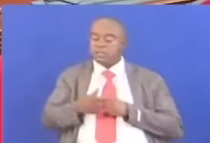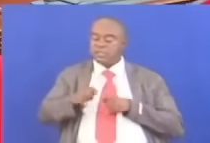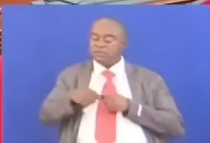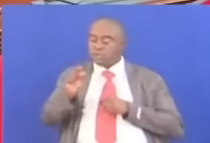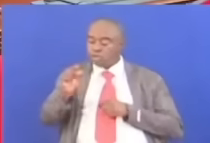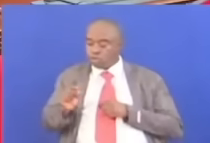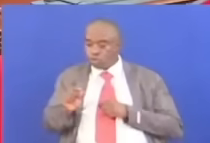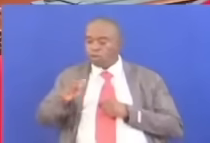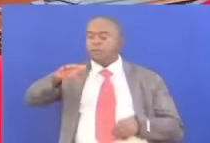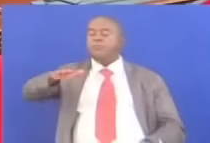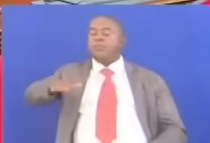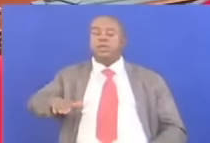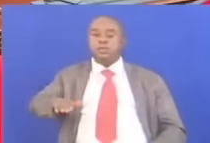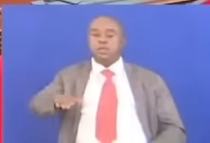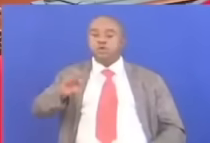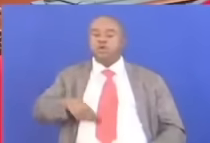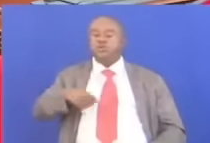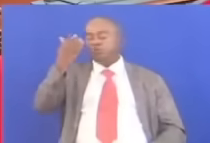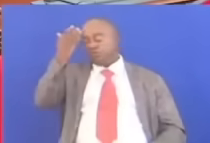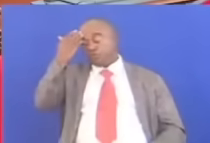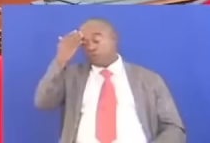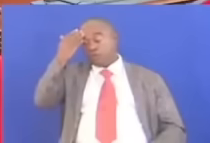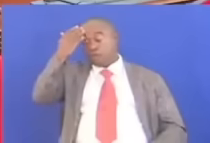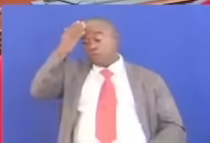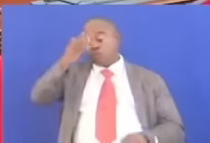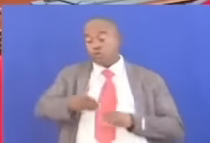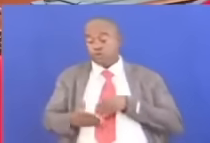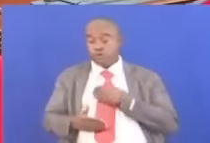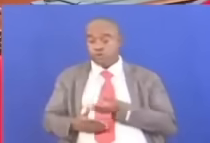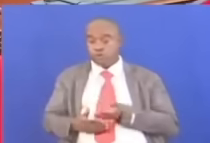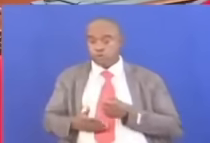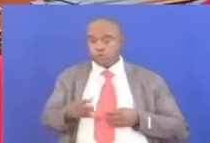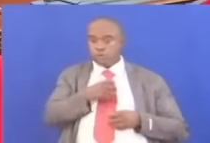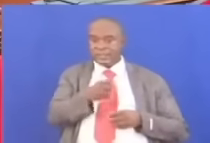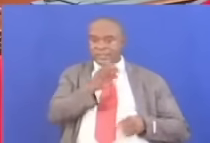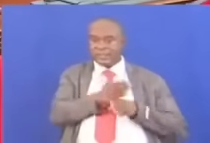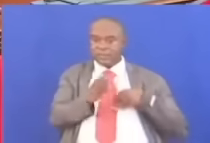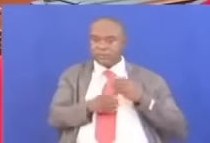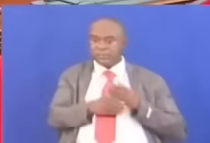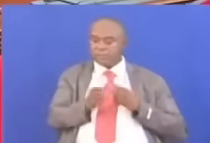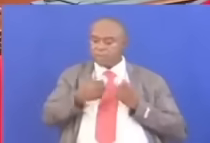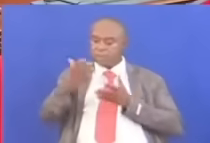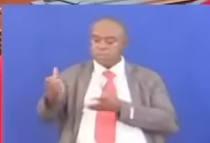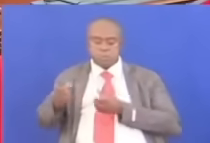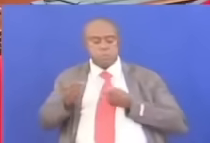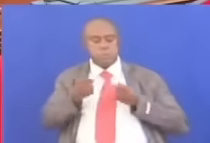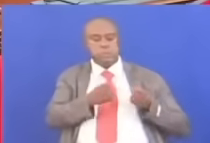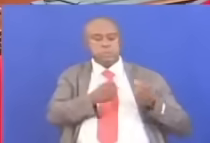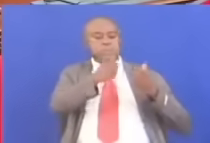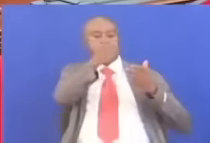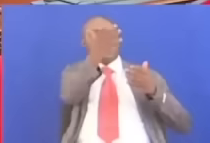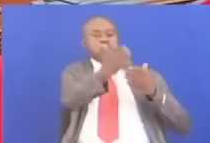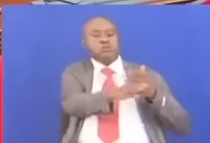kidogo teka watu haali alu mwisho wa siku wizara ya uj inua hafu inaa